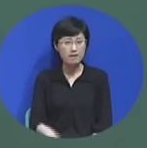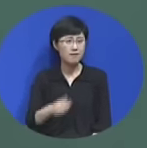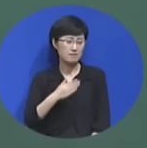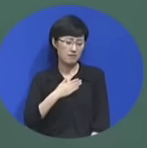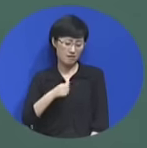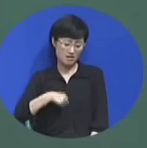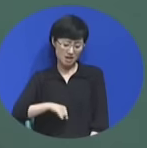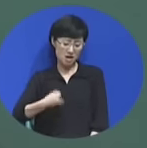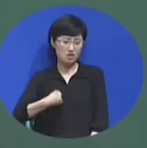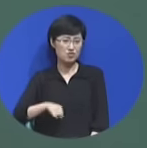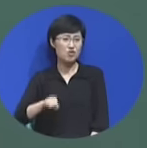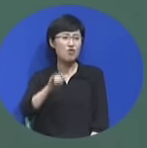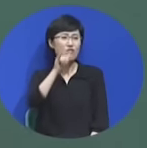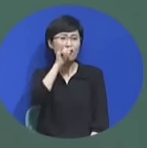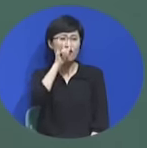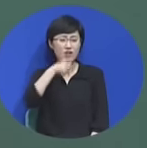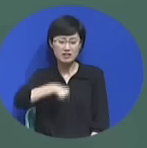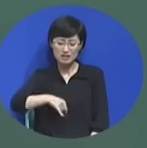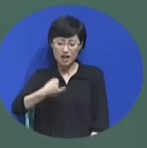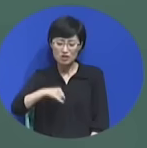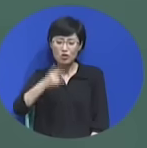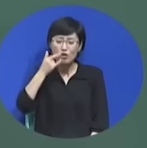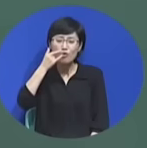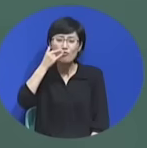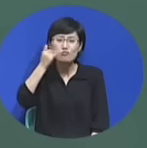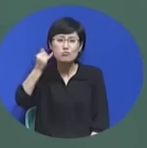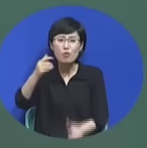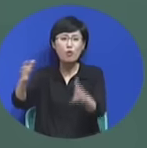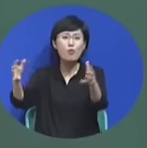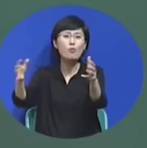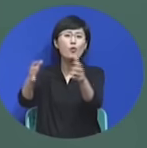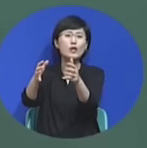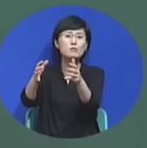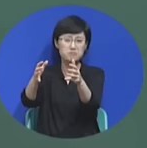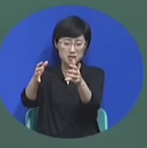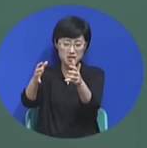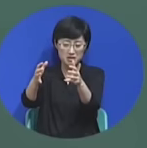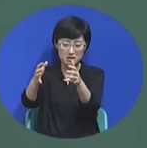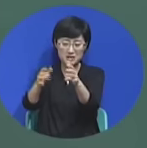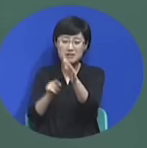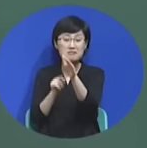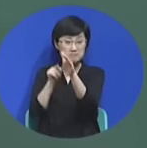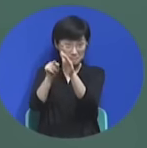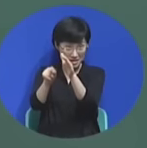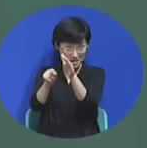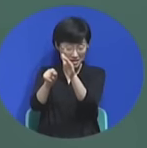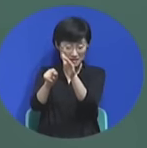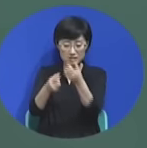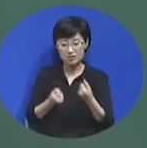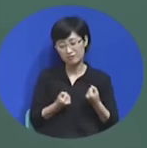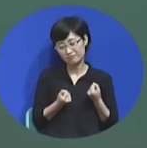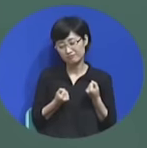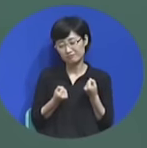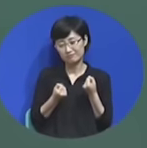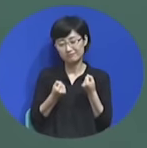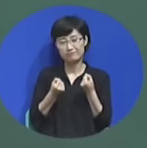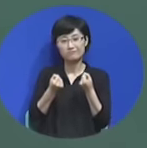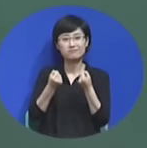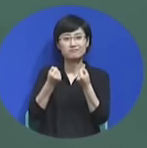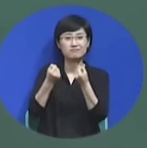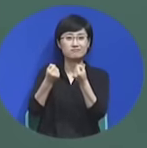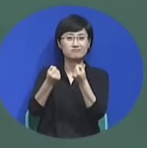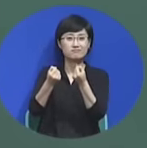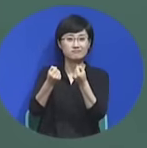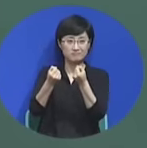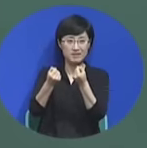자녀가 있는데 그 자녀 학부모 모임을 위해서 학부모 모임 참석하기 위해서 차를 몰고 그 학교를 들어가게 됐대요.